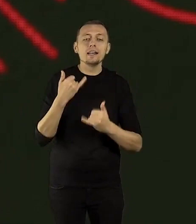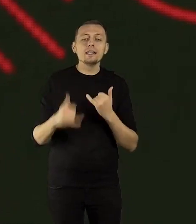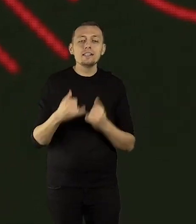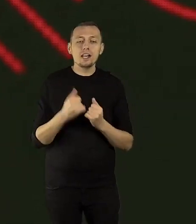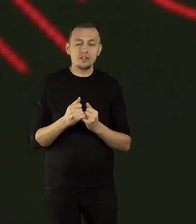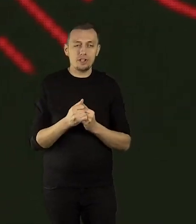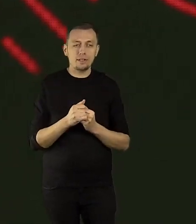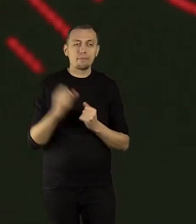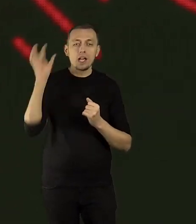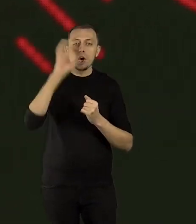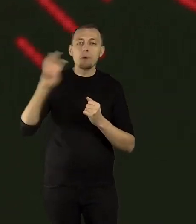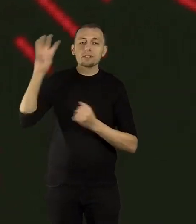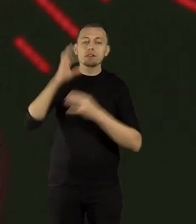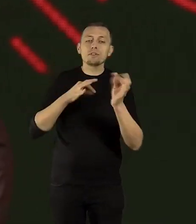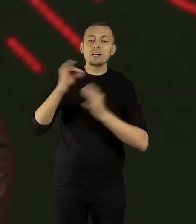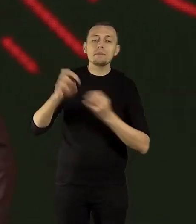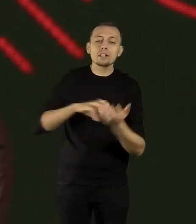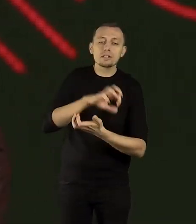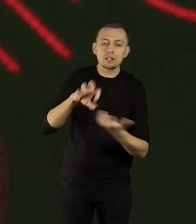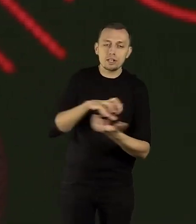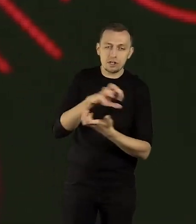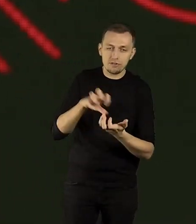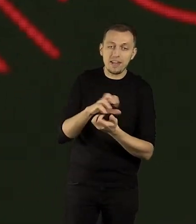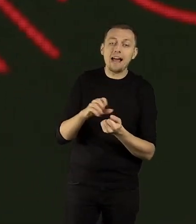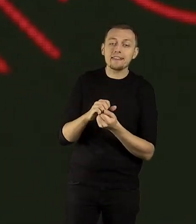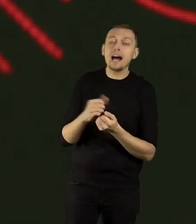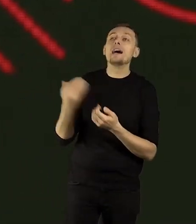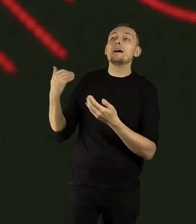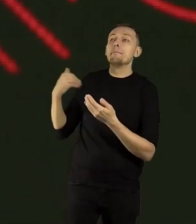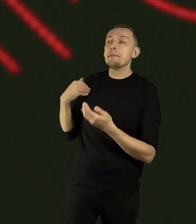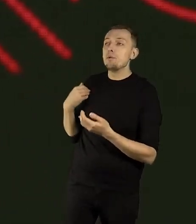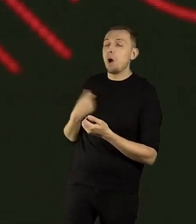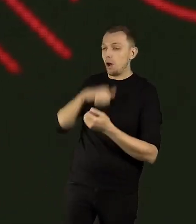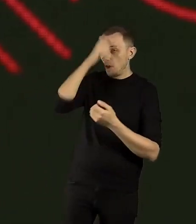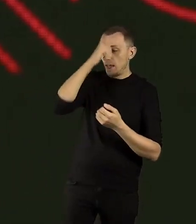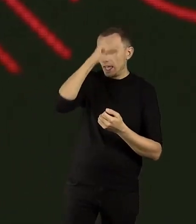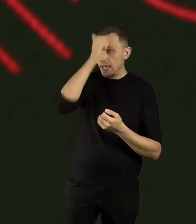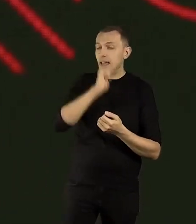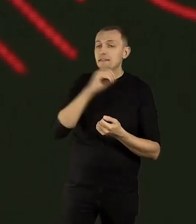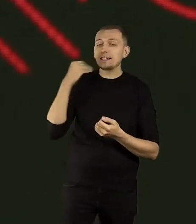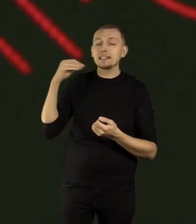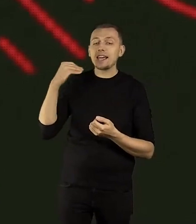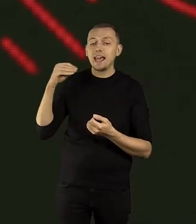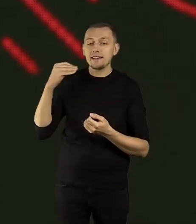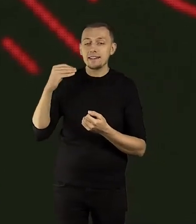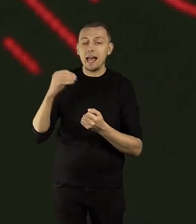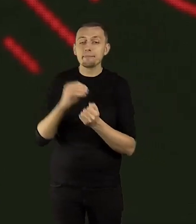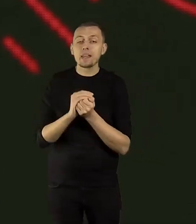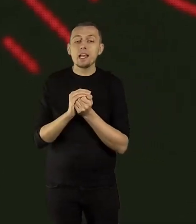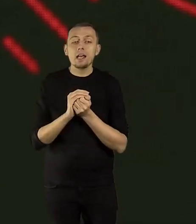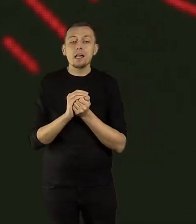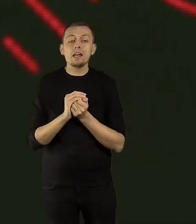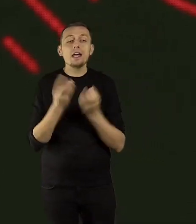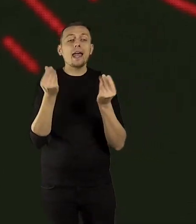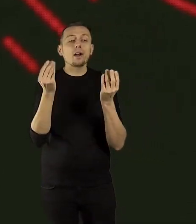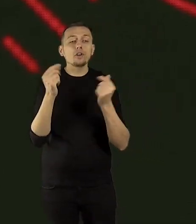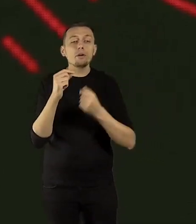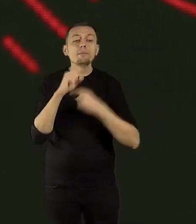postęp gospodarczy. Miała ekonomiczne zastosowanie. Kiedy przestrzegane są zasady